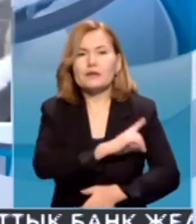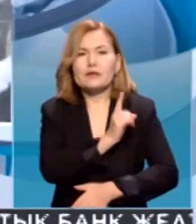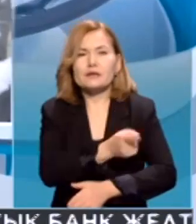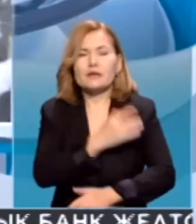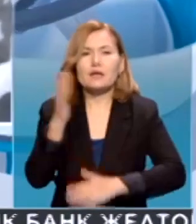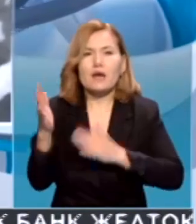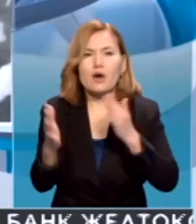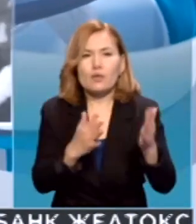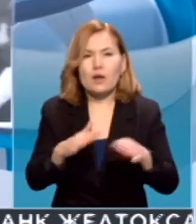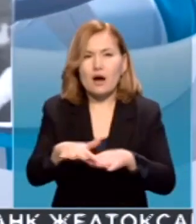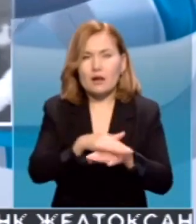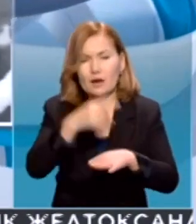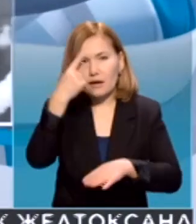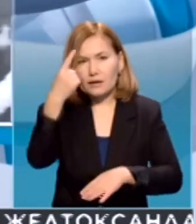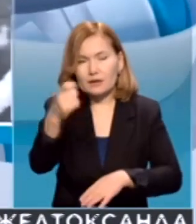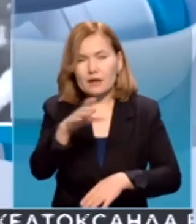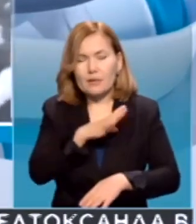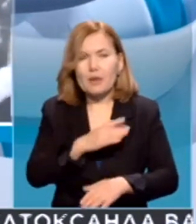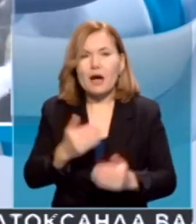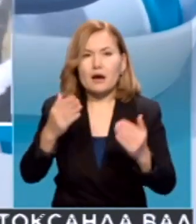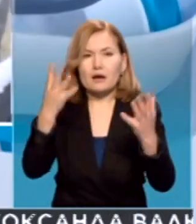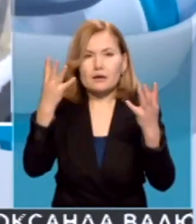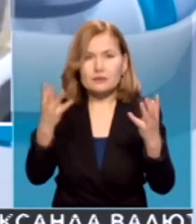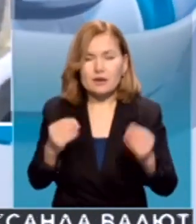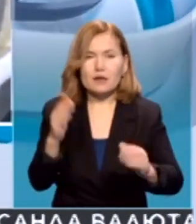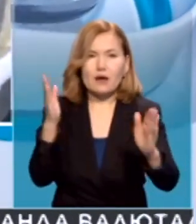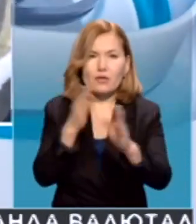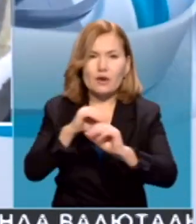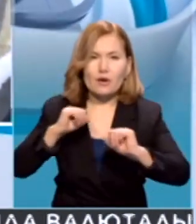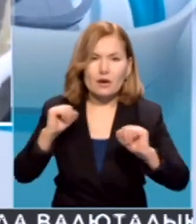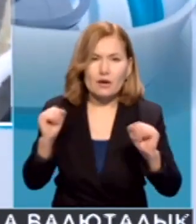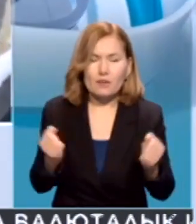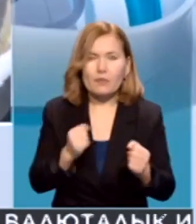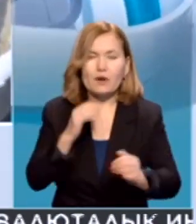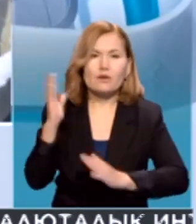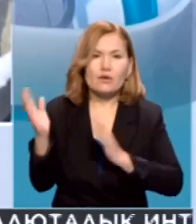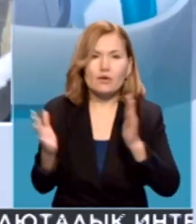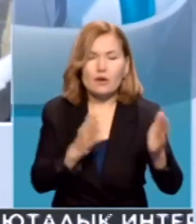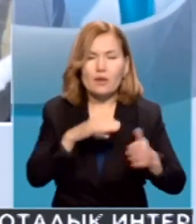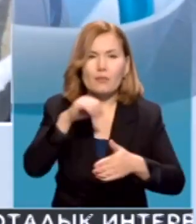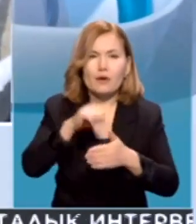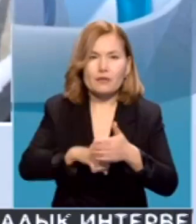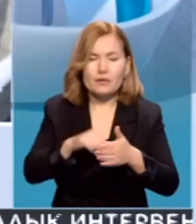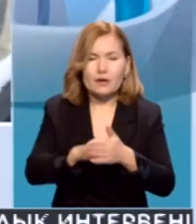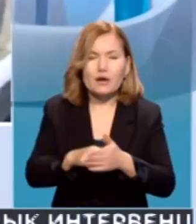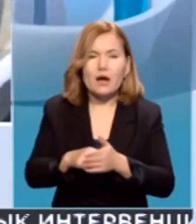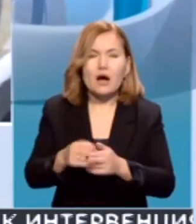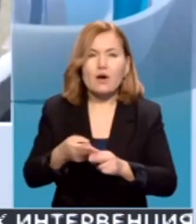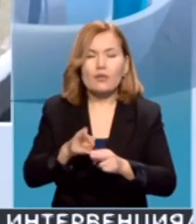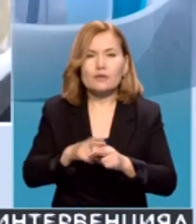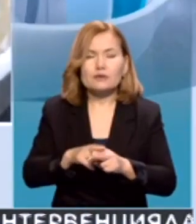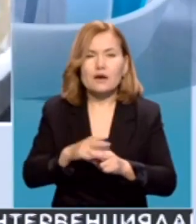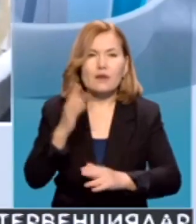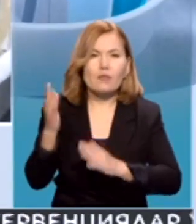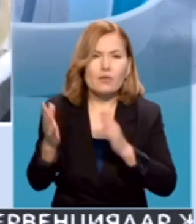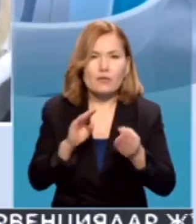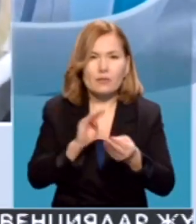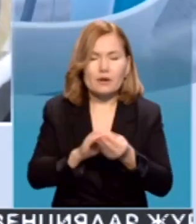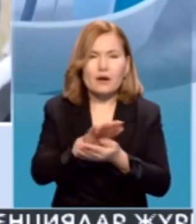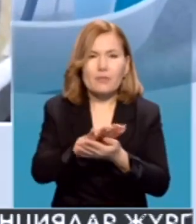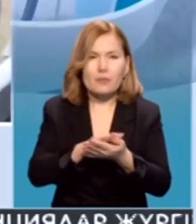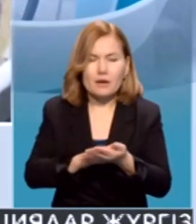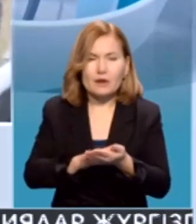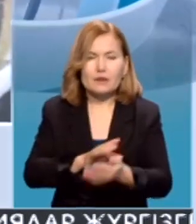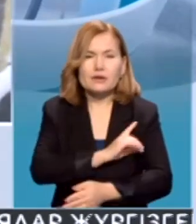ескерту жарияланды. Қазіргі уақытта ауа райы жағдайының нашарлауына байланысты қар, бұрқасан,